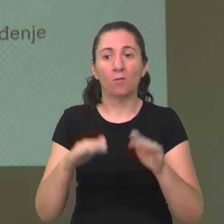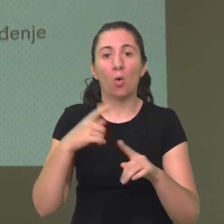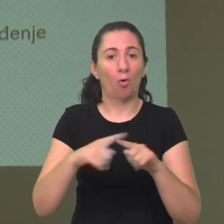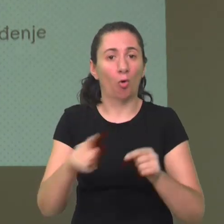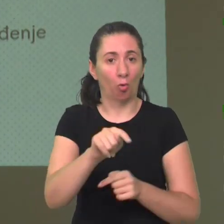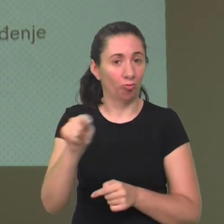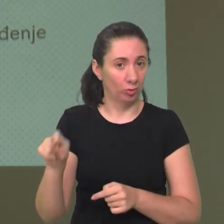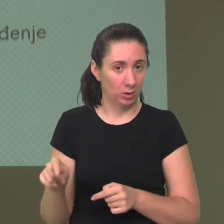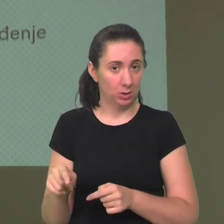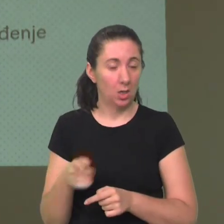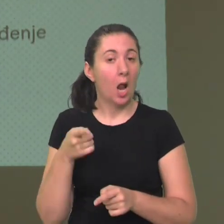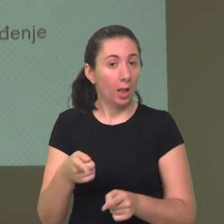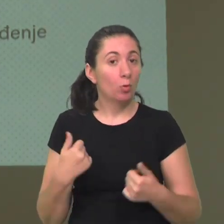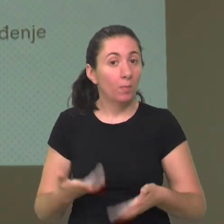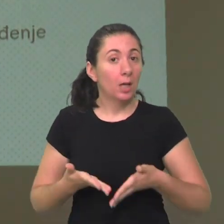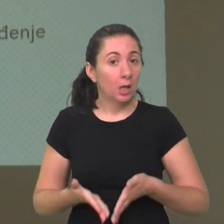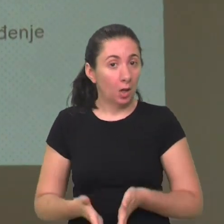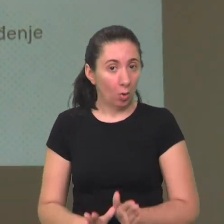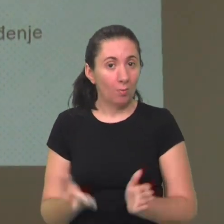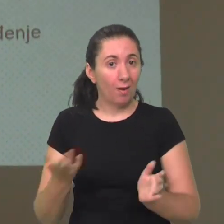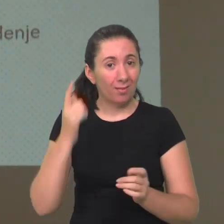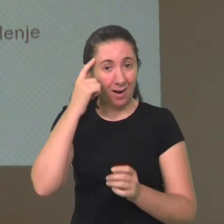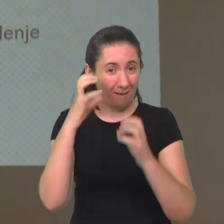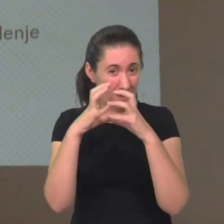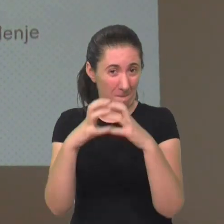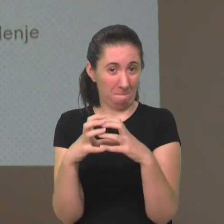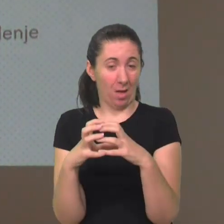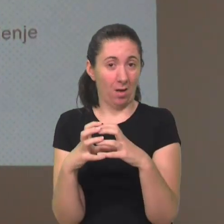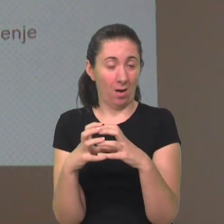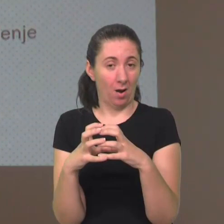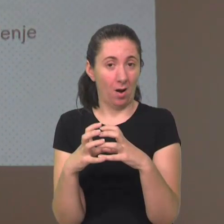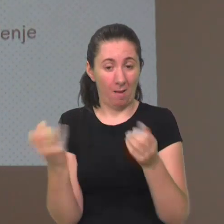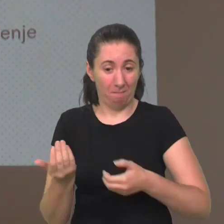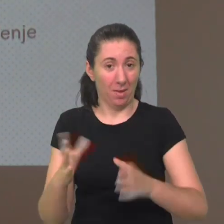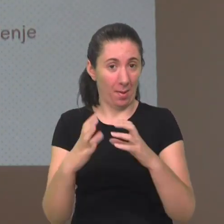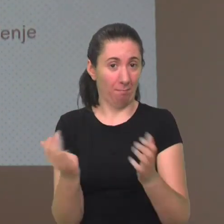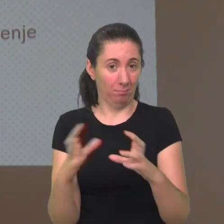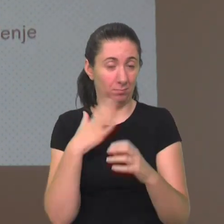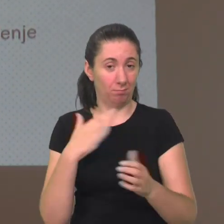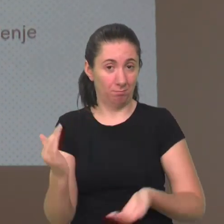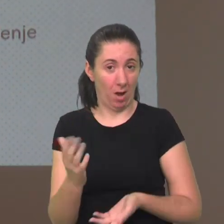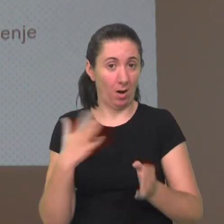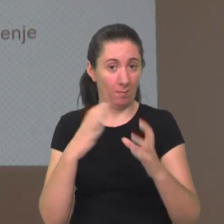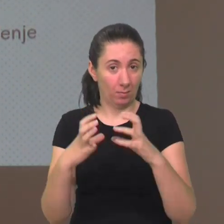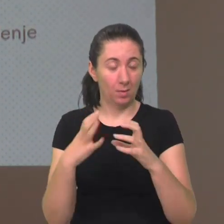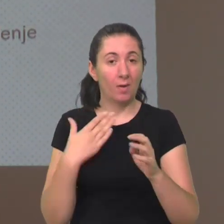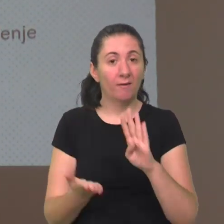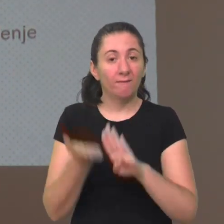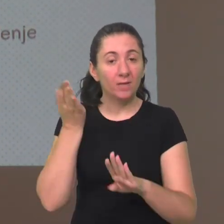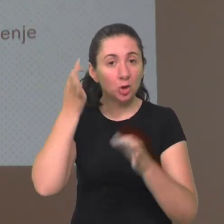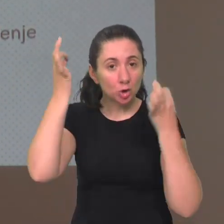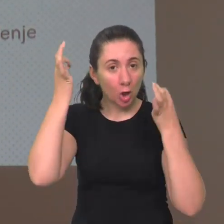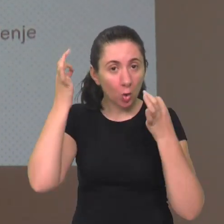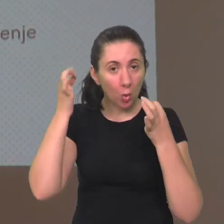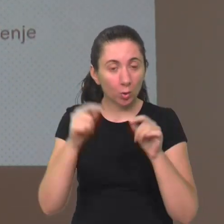varijabilno, ali s tim se rađamo i kad nam je mala glavica, kad je dijete malo, onda ima veći broj lasi